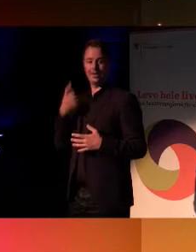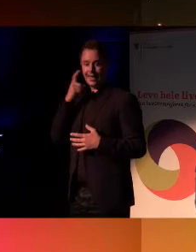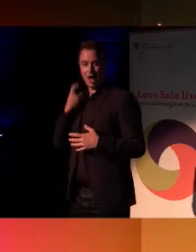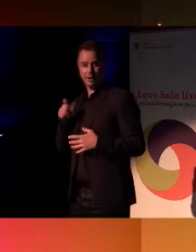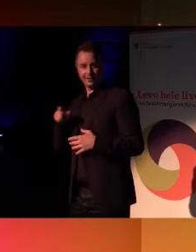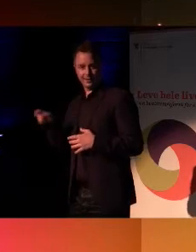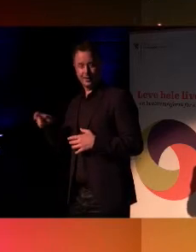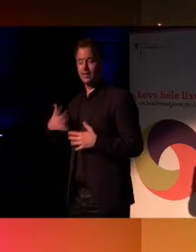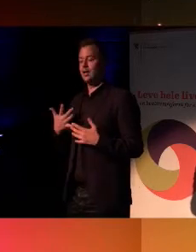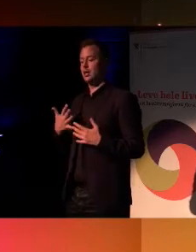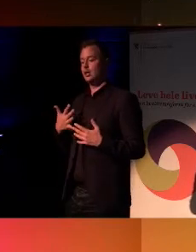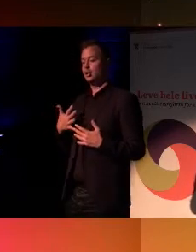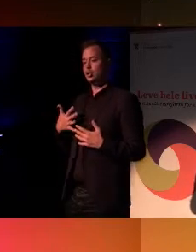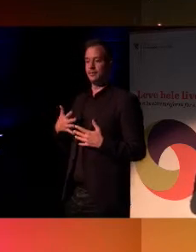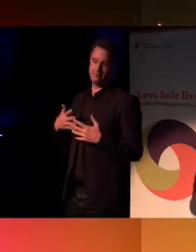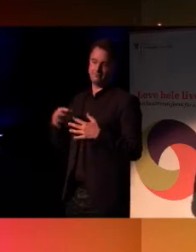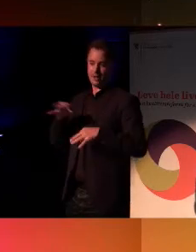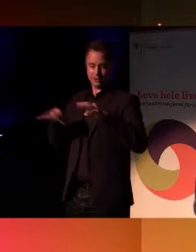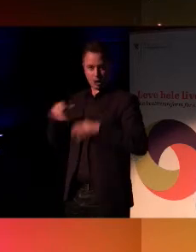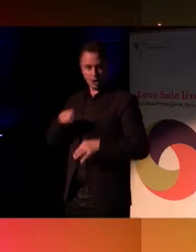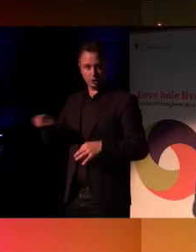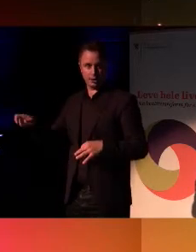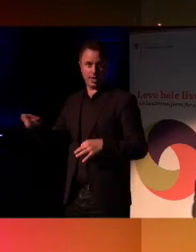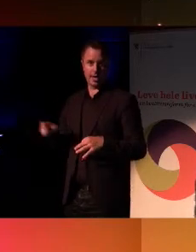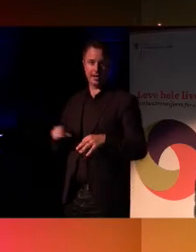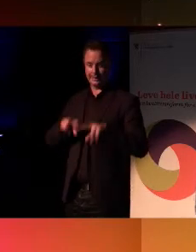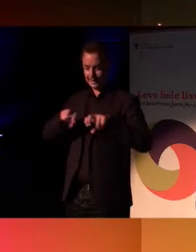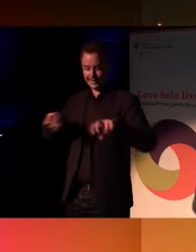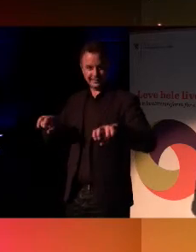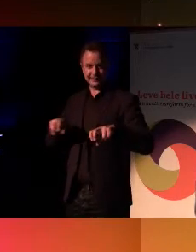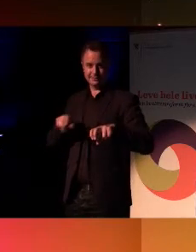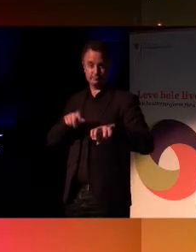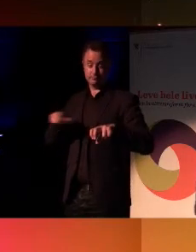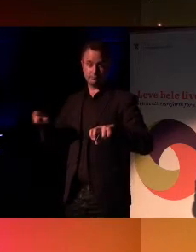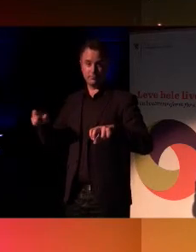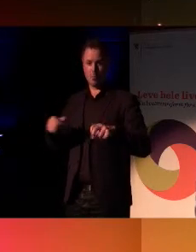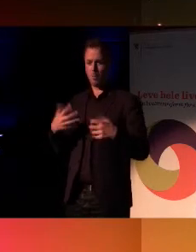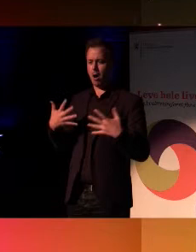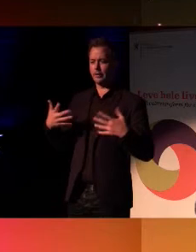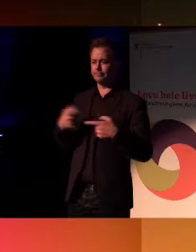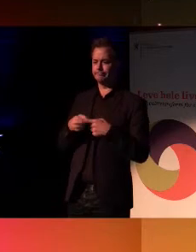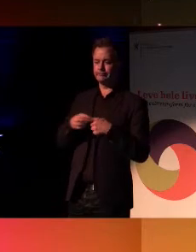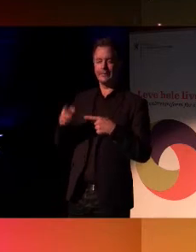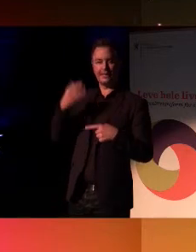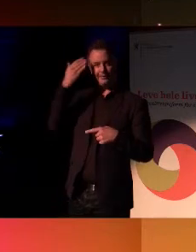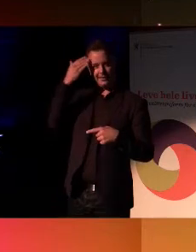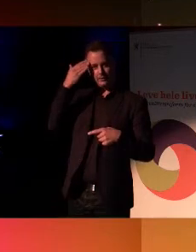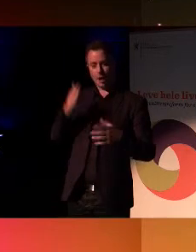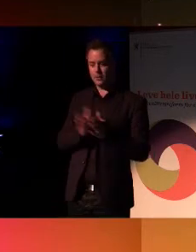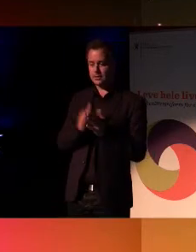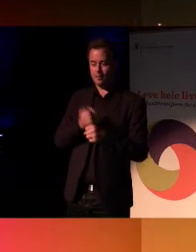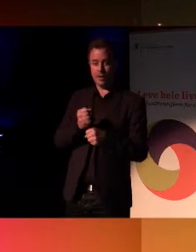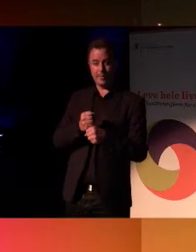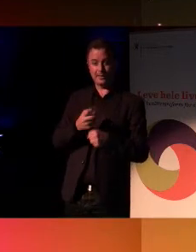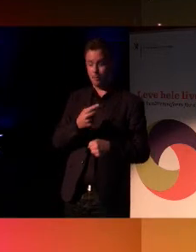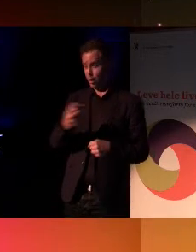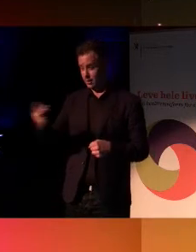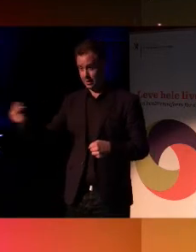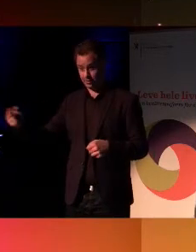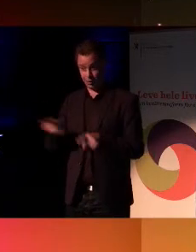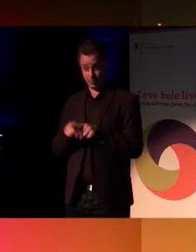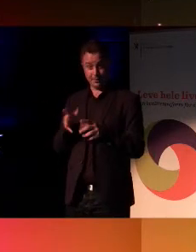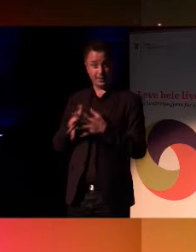labteknikker, brukerrepresentant, klinisk rater, og mange vitenskapelige samarbeidspartnere som både gjør testing for oss, men